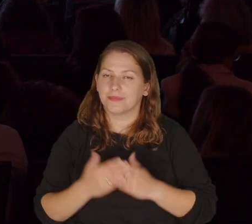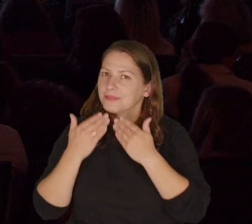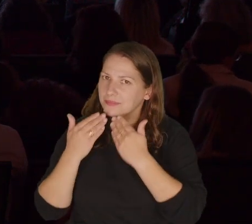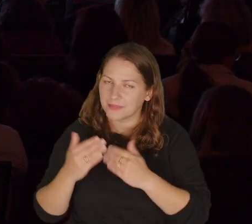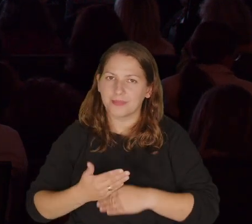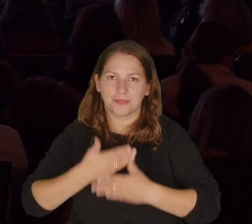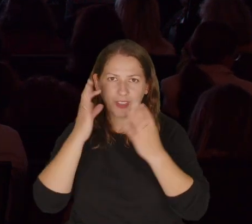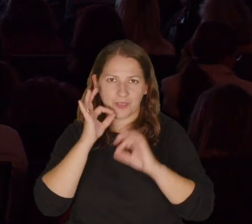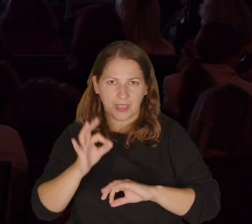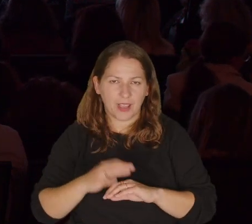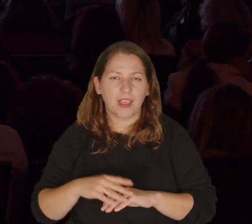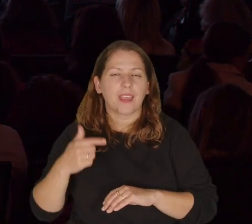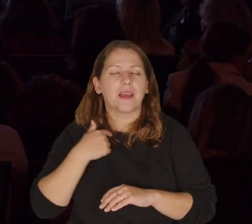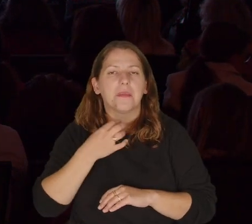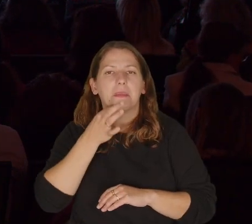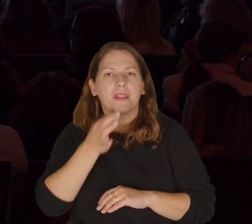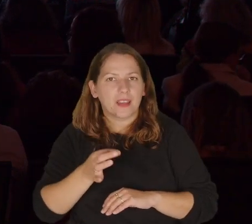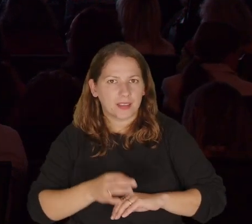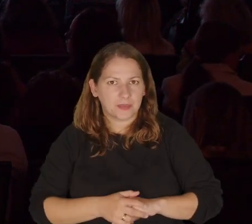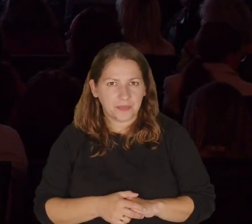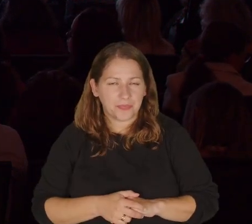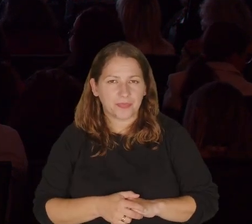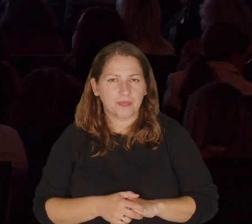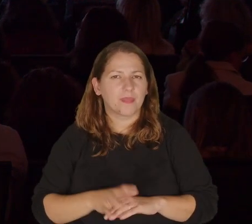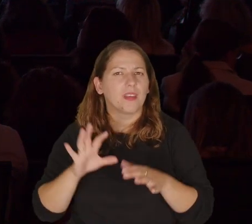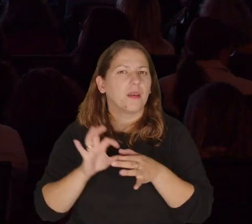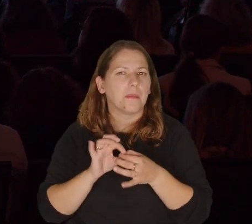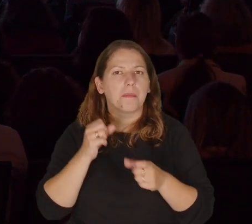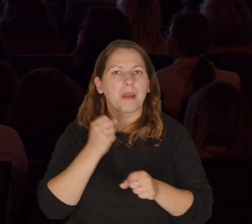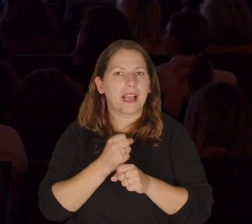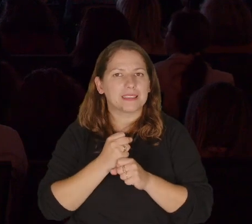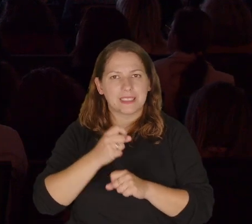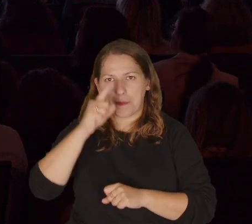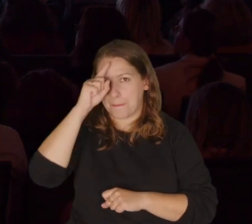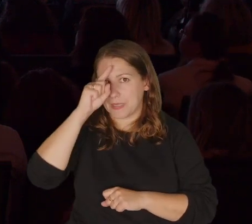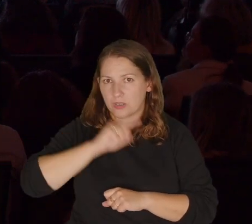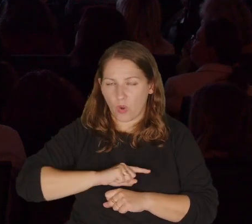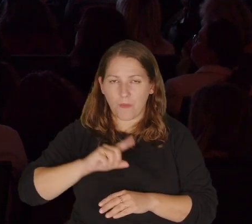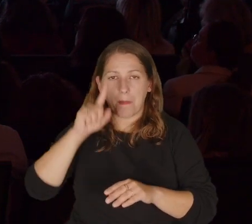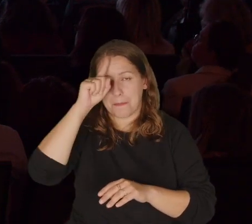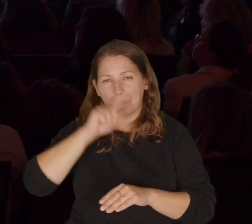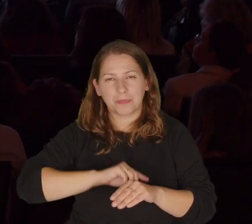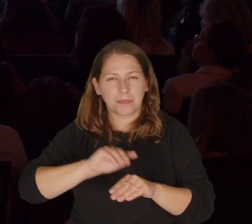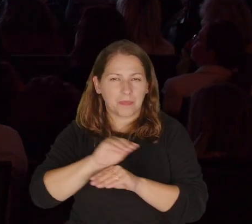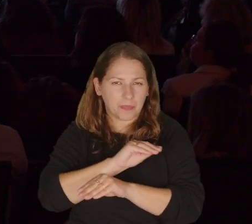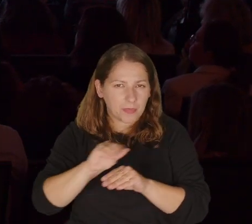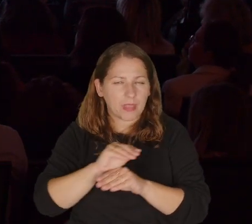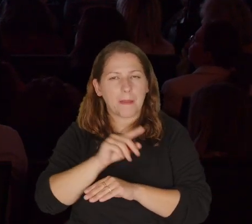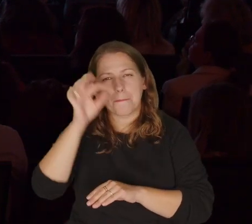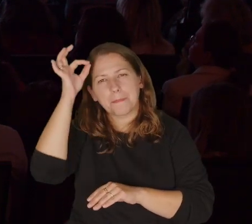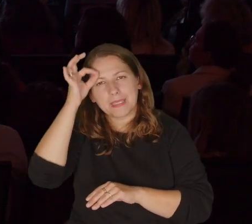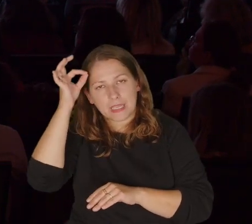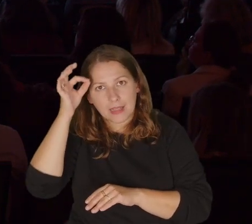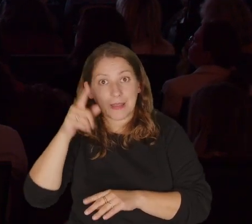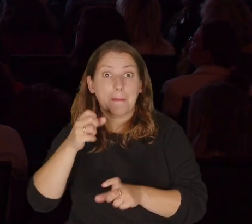Dziękuję. Dzień dobry, Judyta Jankowska. Ja mam takie pytanie. W kontekście pracy i psychologów, i terapeutów, i psychiatrów, i